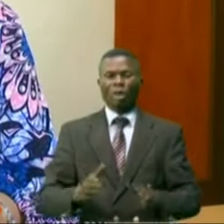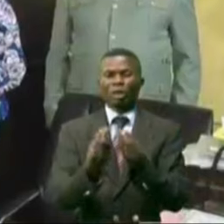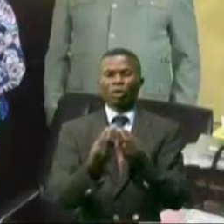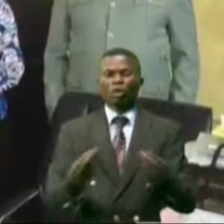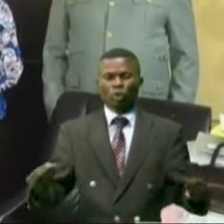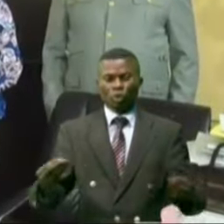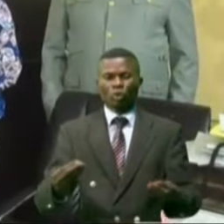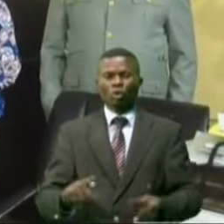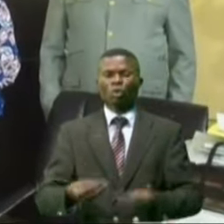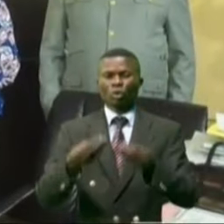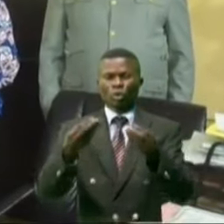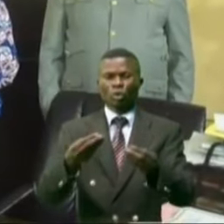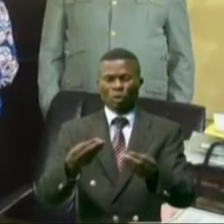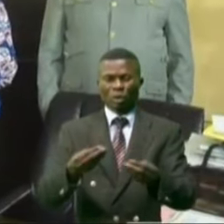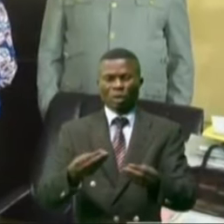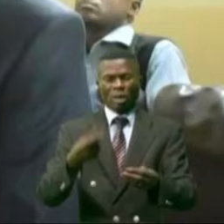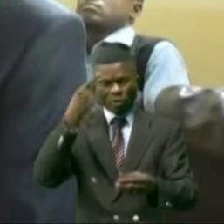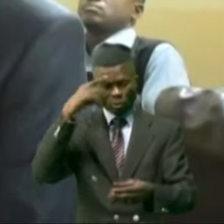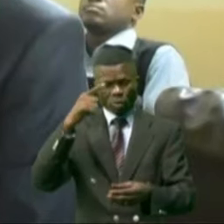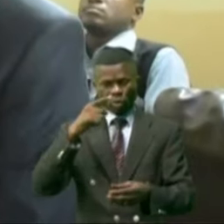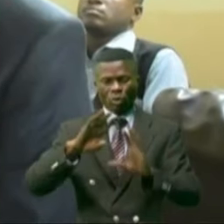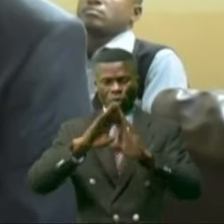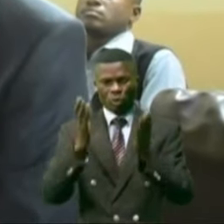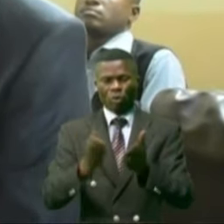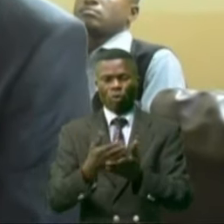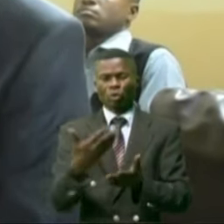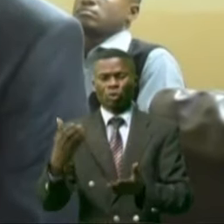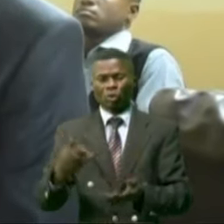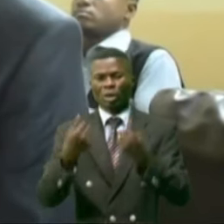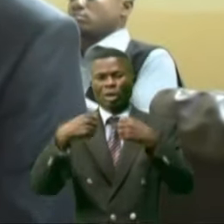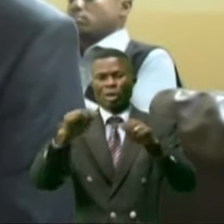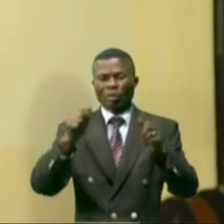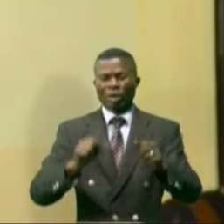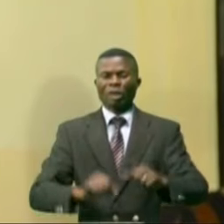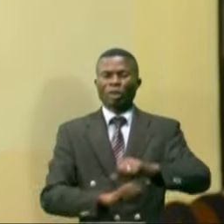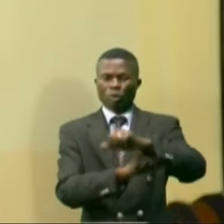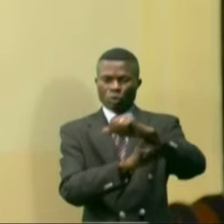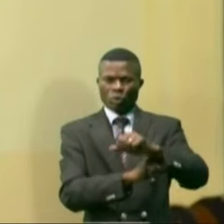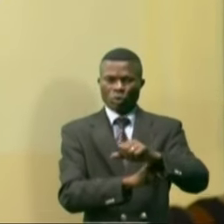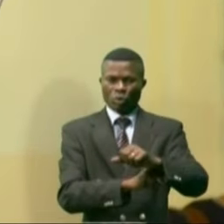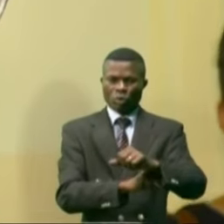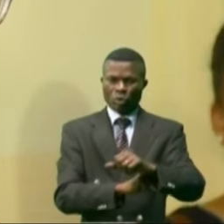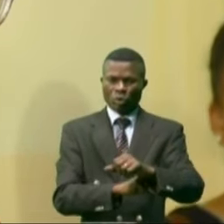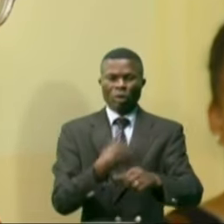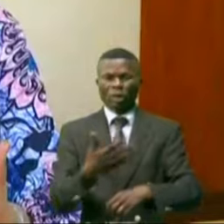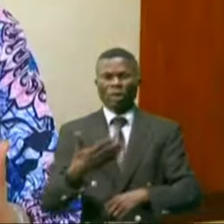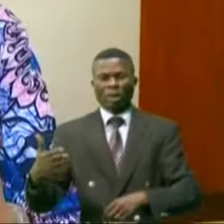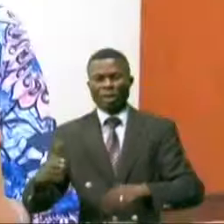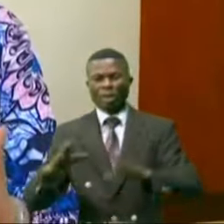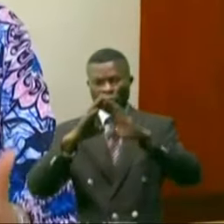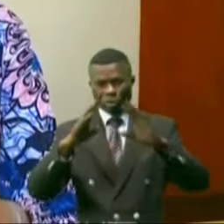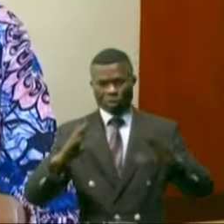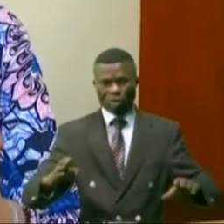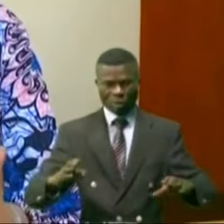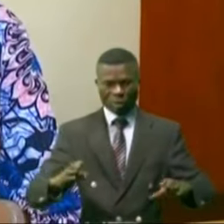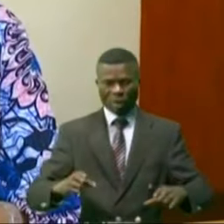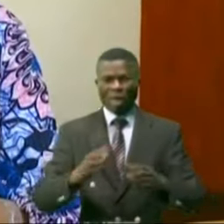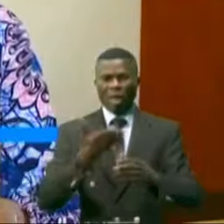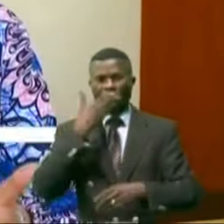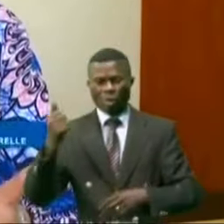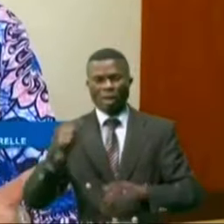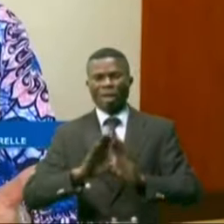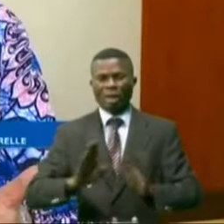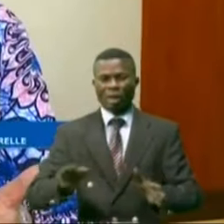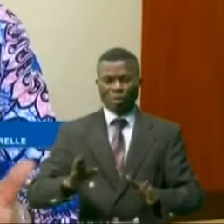les défis pour que les artistes soient justement accompagner, qu'il y ait des infrastructures idéales et adéquates